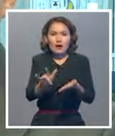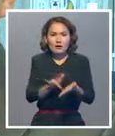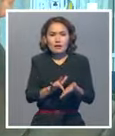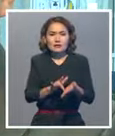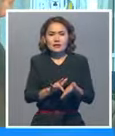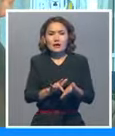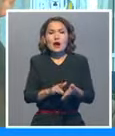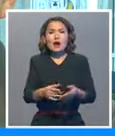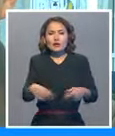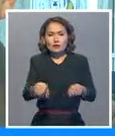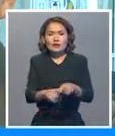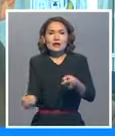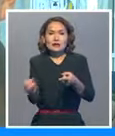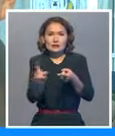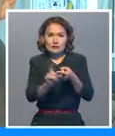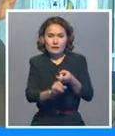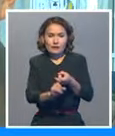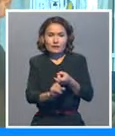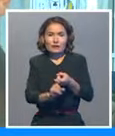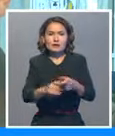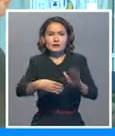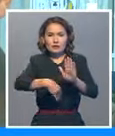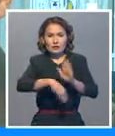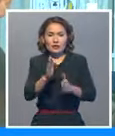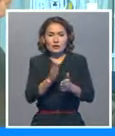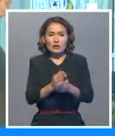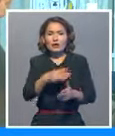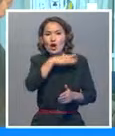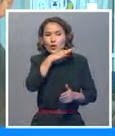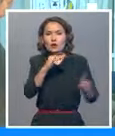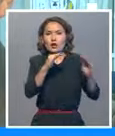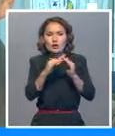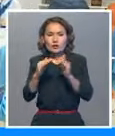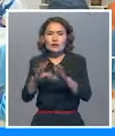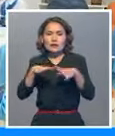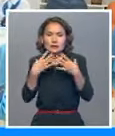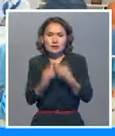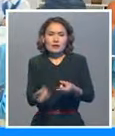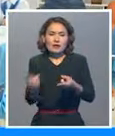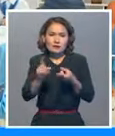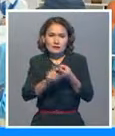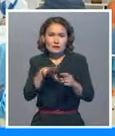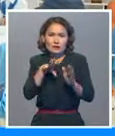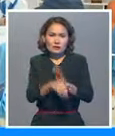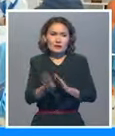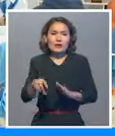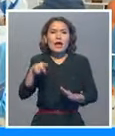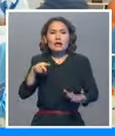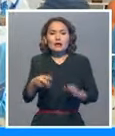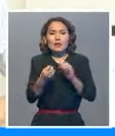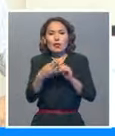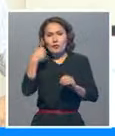333 және көп қабатты үй қосылып жатыр. Жылдың аяғына шейін біз оны 500-ге жеткіземіз. Жалпы 2015